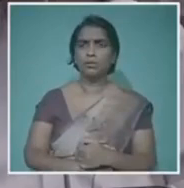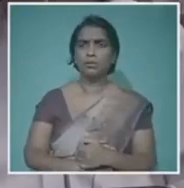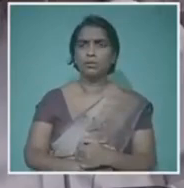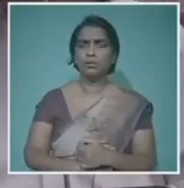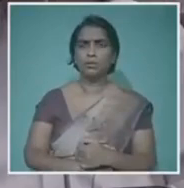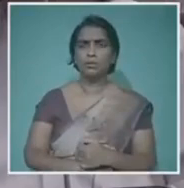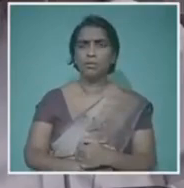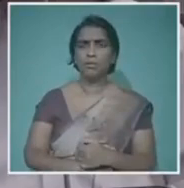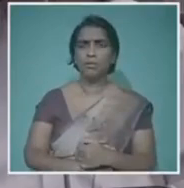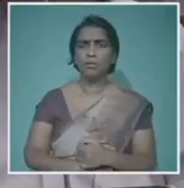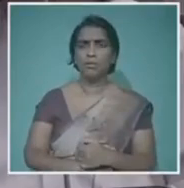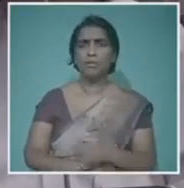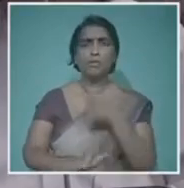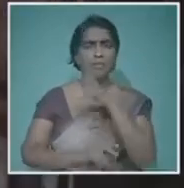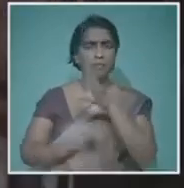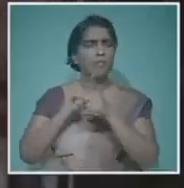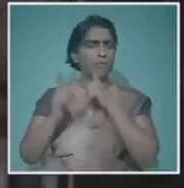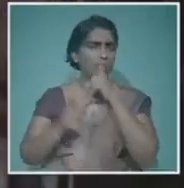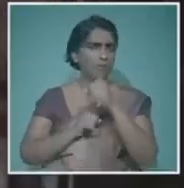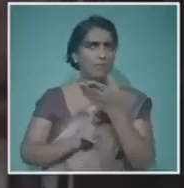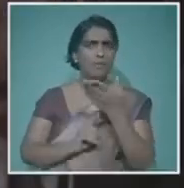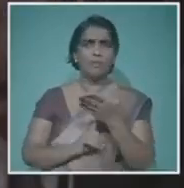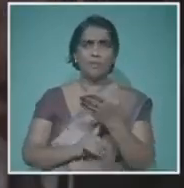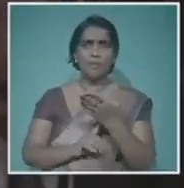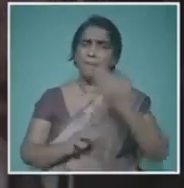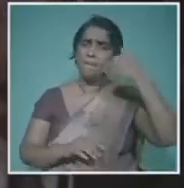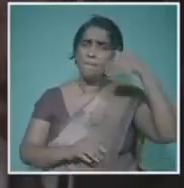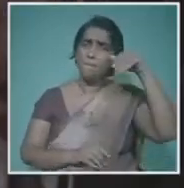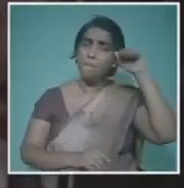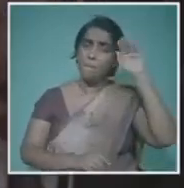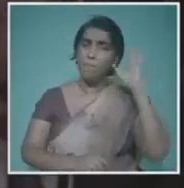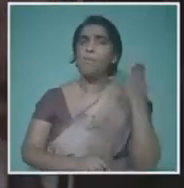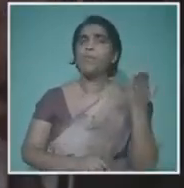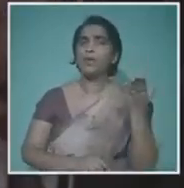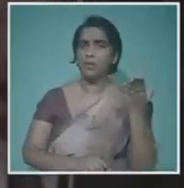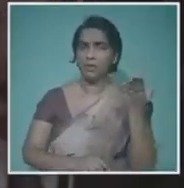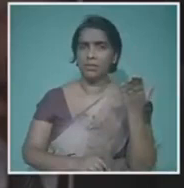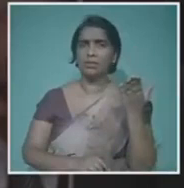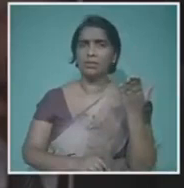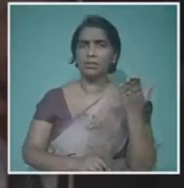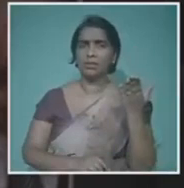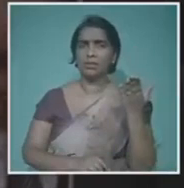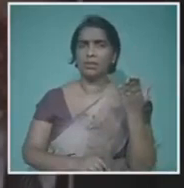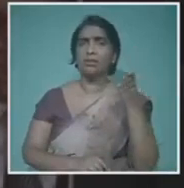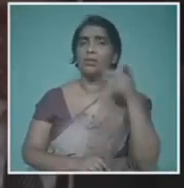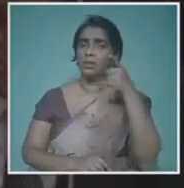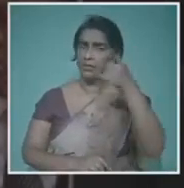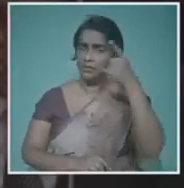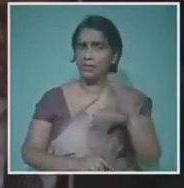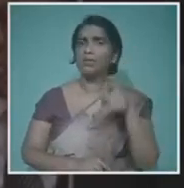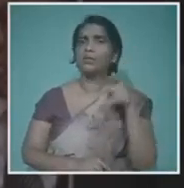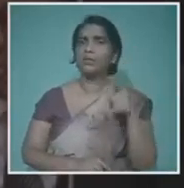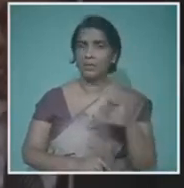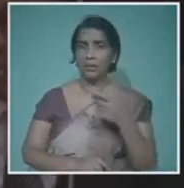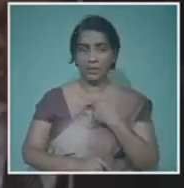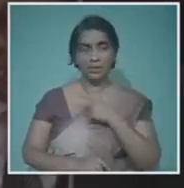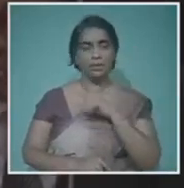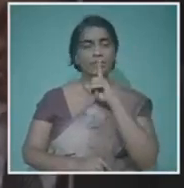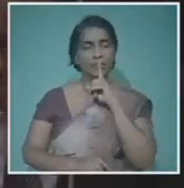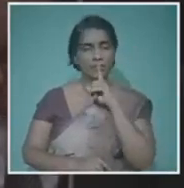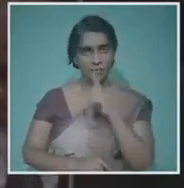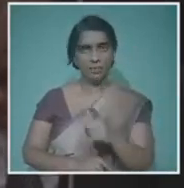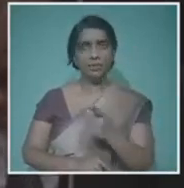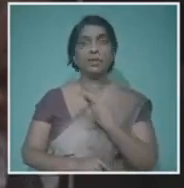ඔලිය කලින් මේ කතා කරන්නේ පරණයව ගැන. අනි මේක නිසා ඔබතුමා මම කියන දේ